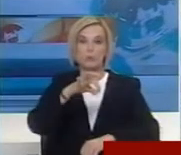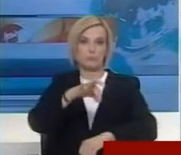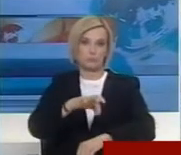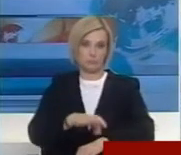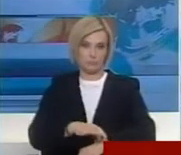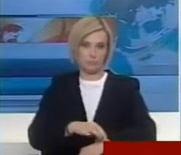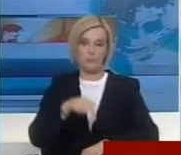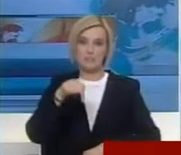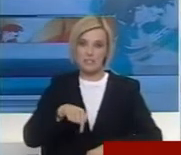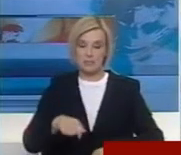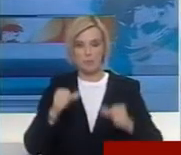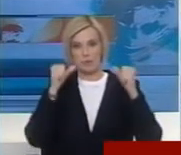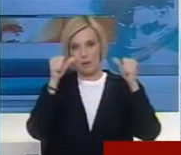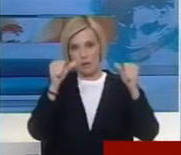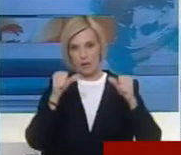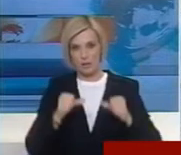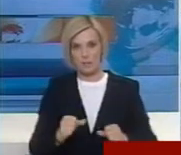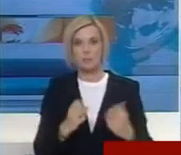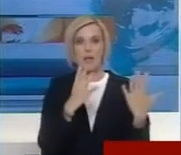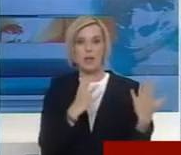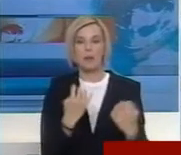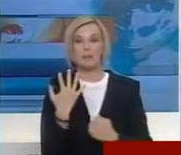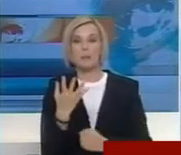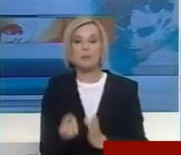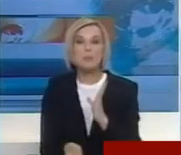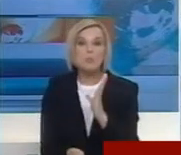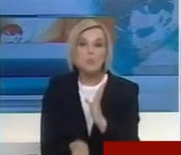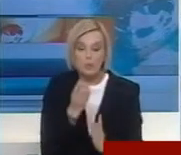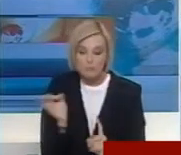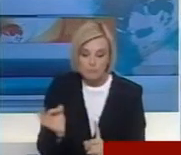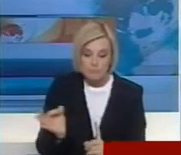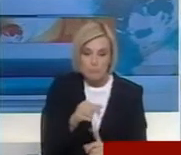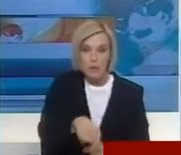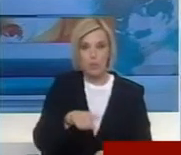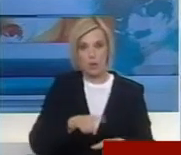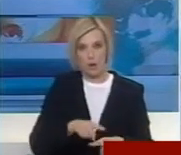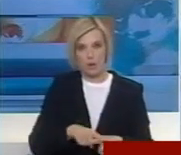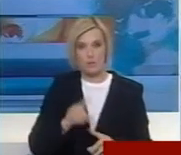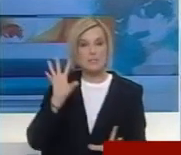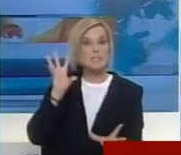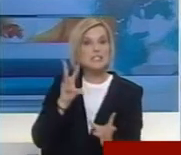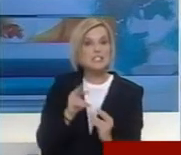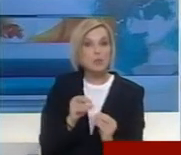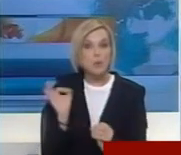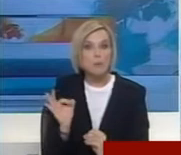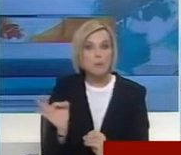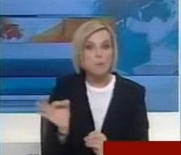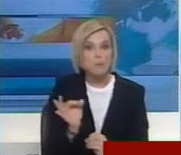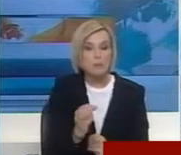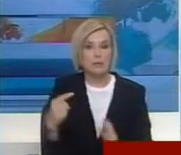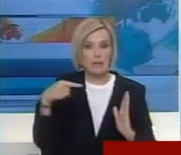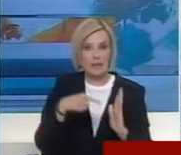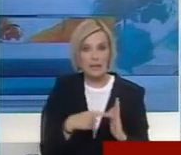Σήμερα ανακοινώνονται 95 νέα κρούσματα του νέου ιού στη χώρα. Ο συνολικός αριθμός των κρουσμάτων είναι